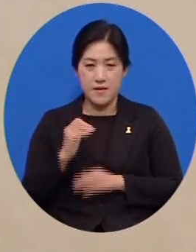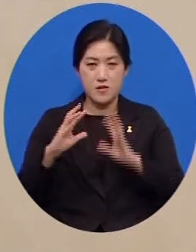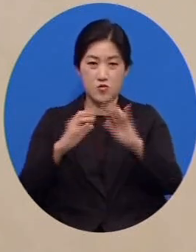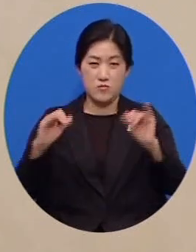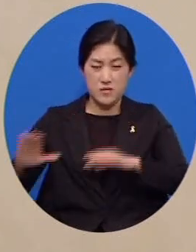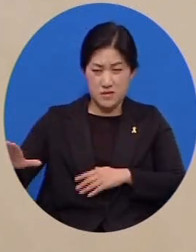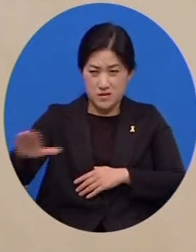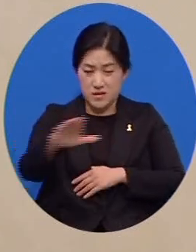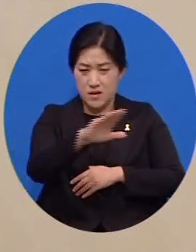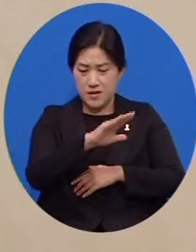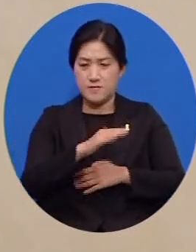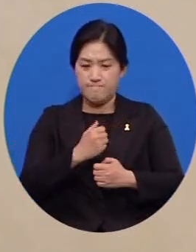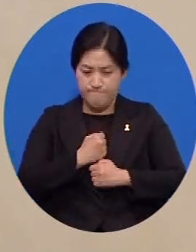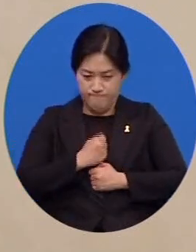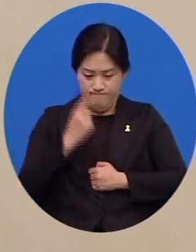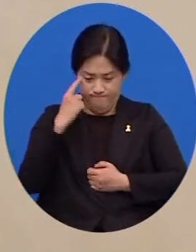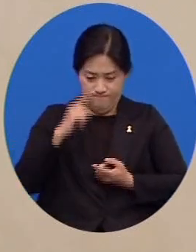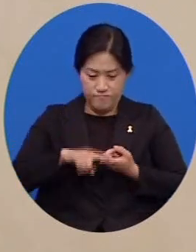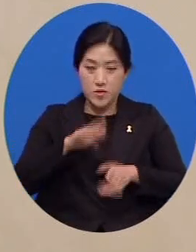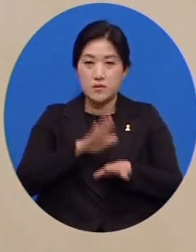모두가 실천하고 있습니다.